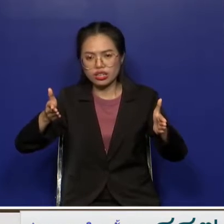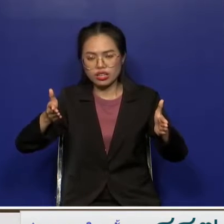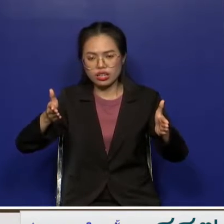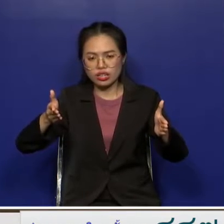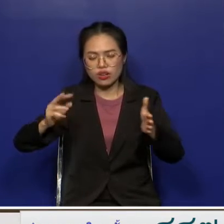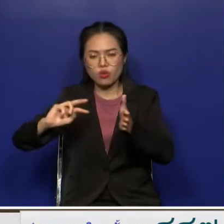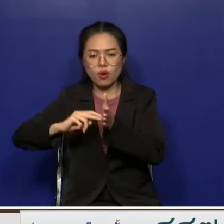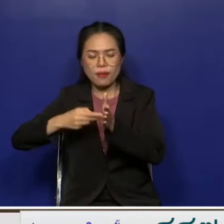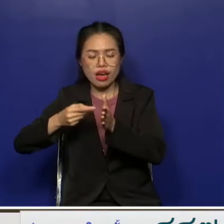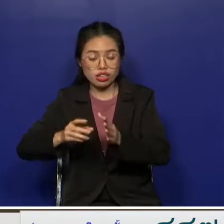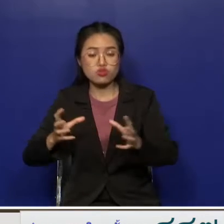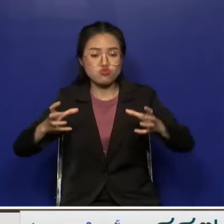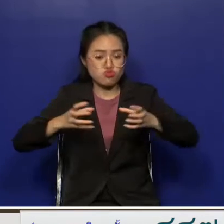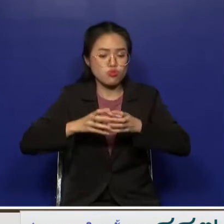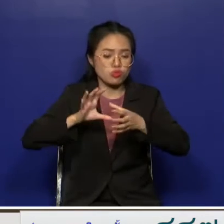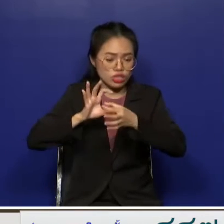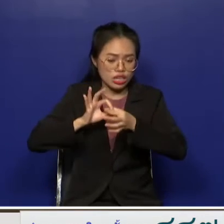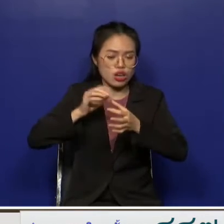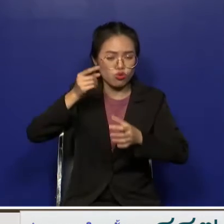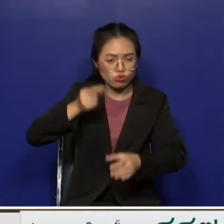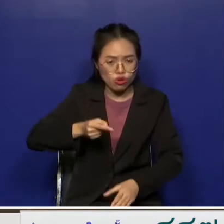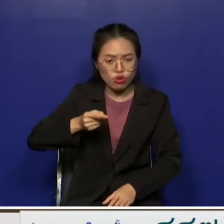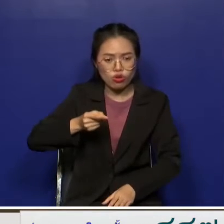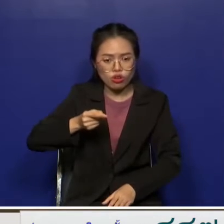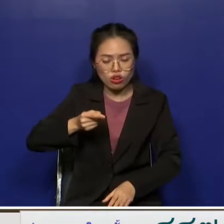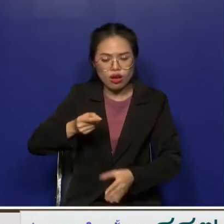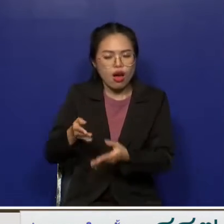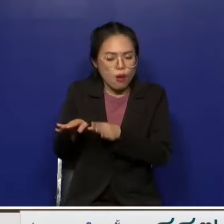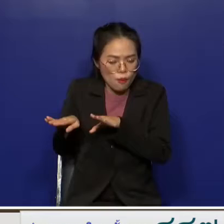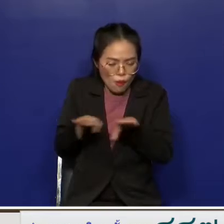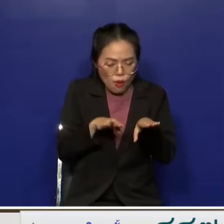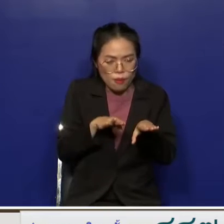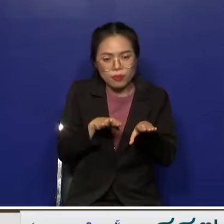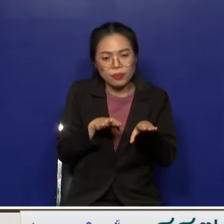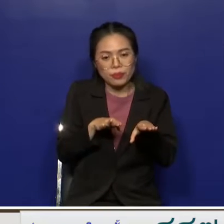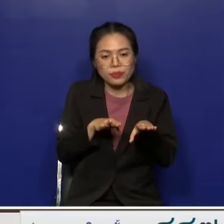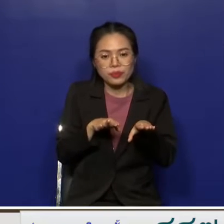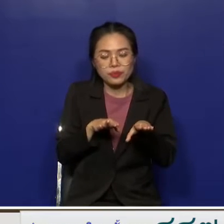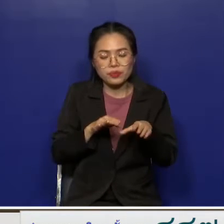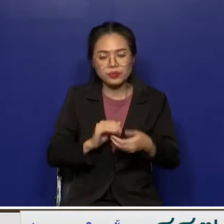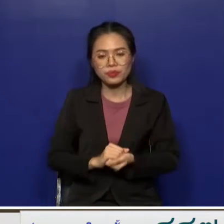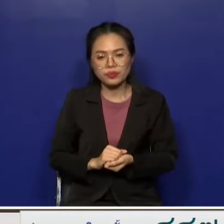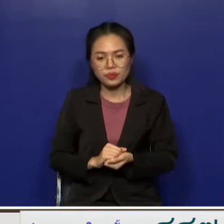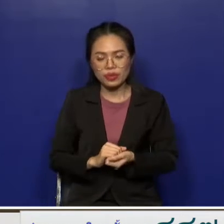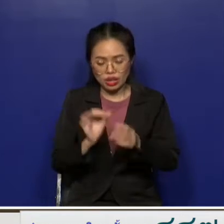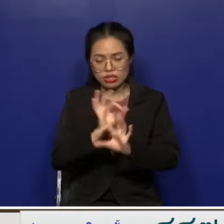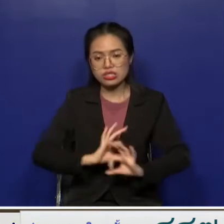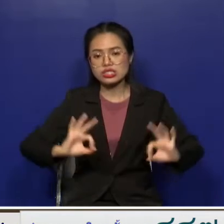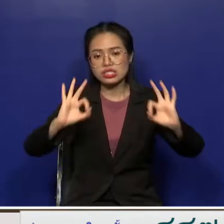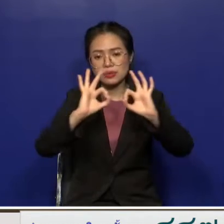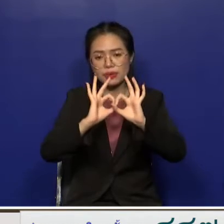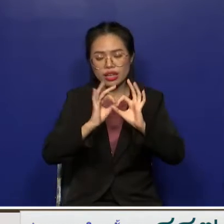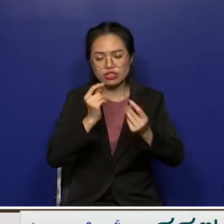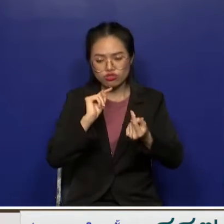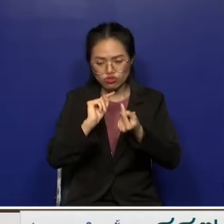และหน่วยงานที่เกี่ยวข้องจะต้องไปเตรียมการนะครับแล้วสิ่งที่สำคัญคือรา